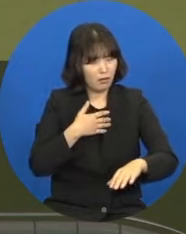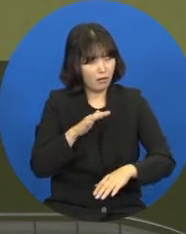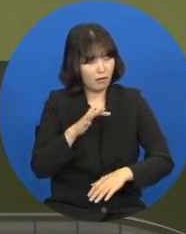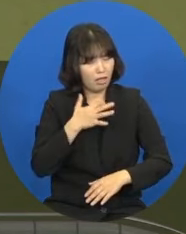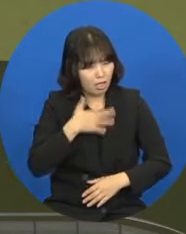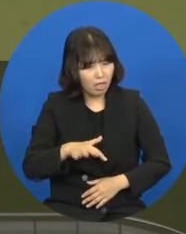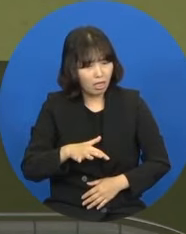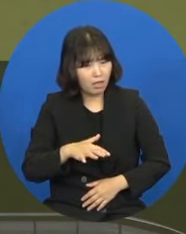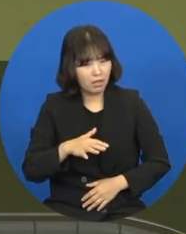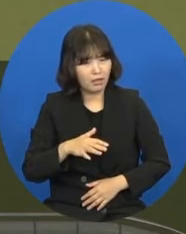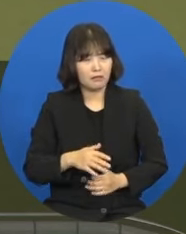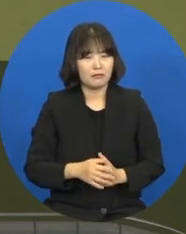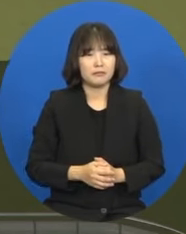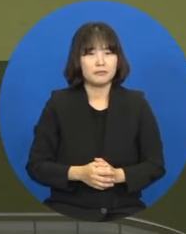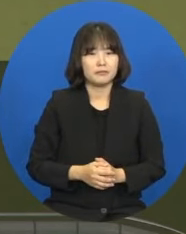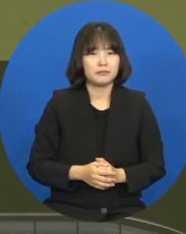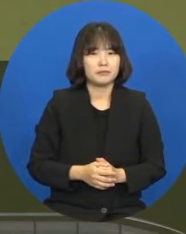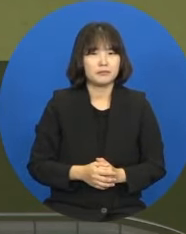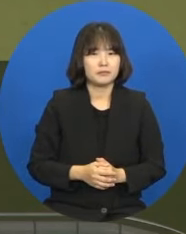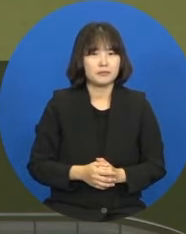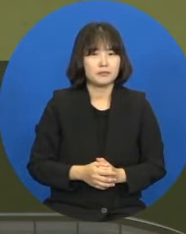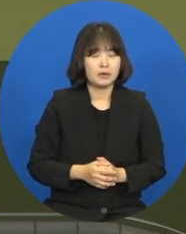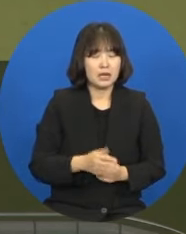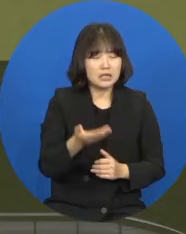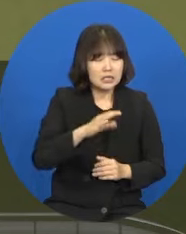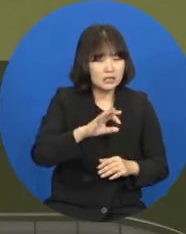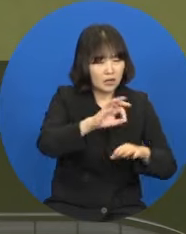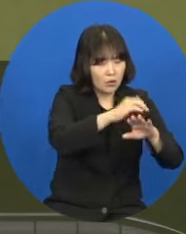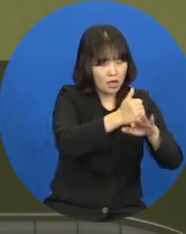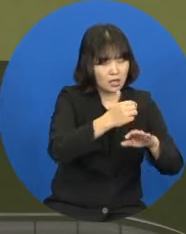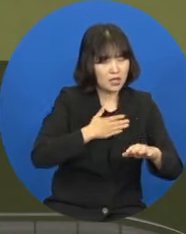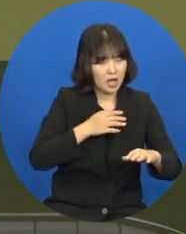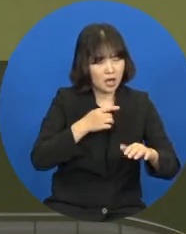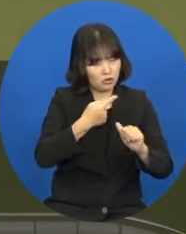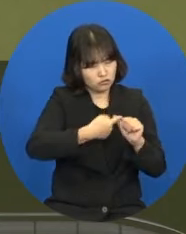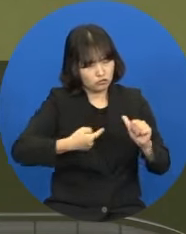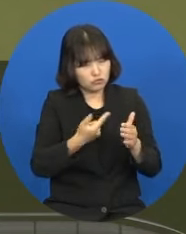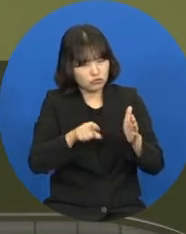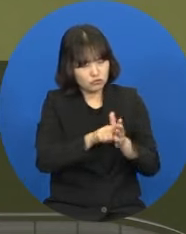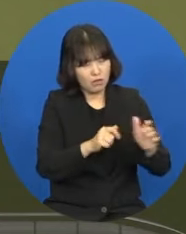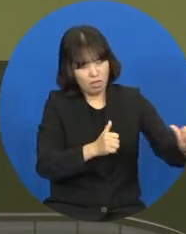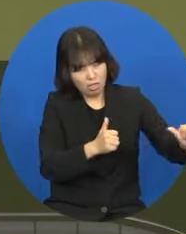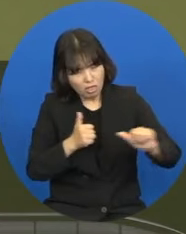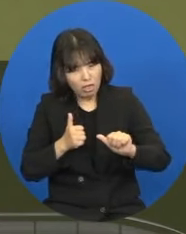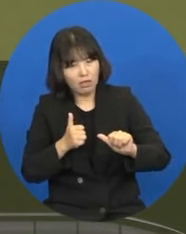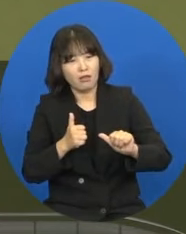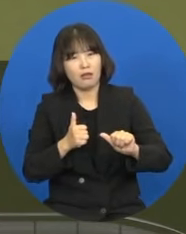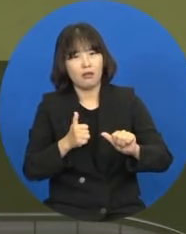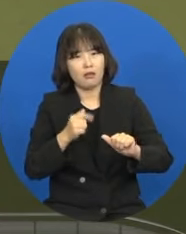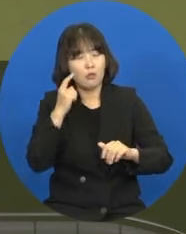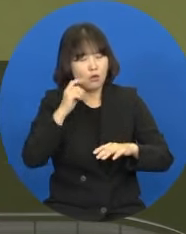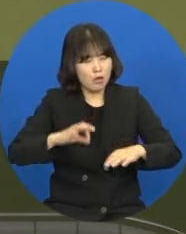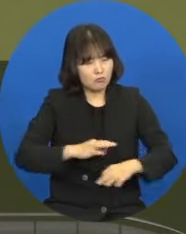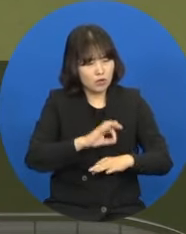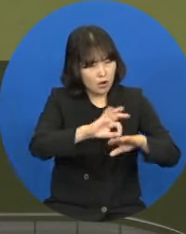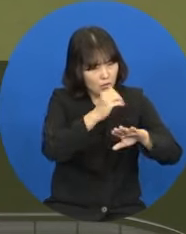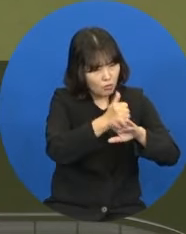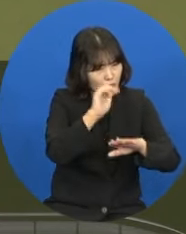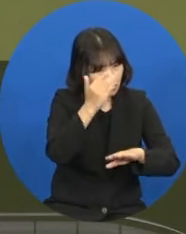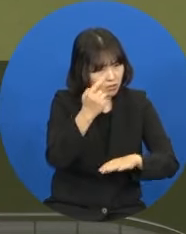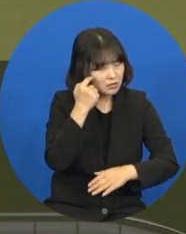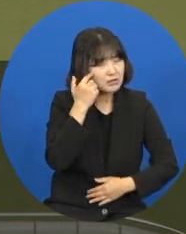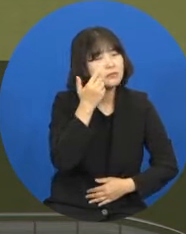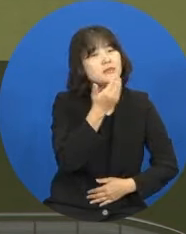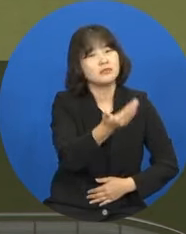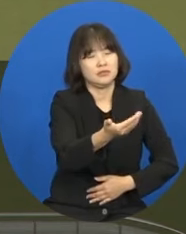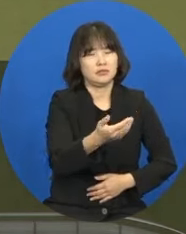않습니까 그런데도 임금님은 나를 죽이려고 찾아 다니십니다 어떻게 이렇게 불리한 왕이 되셨습니까라고 하면서